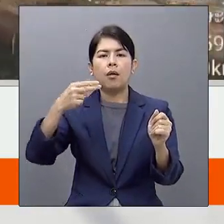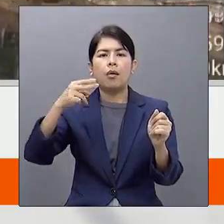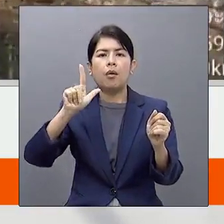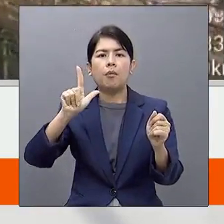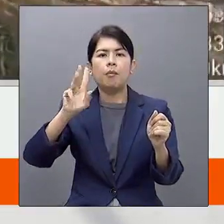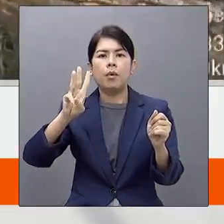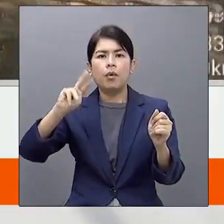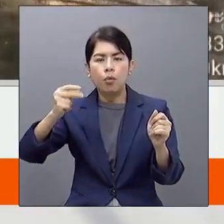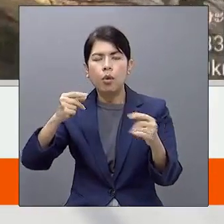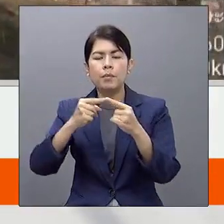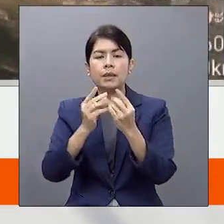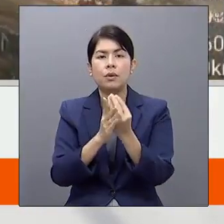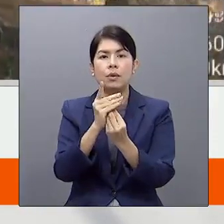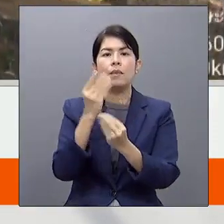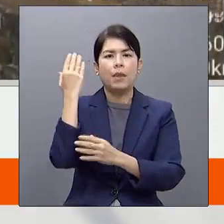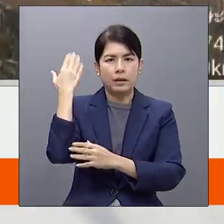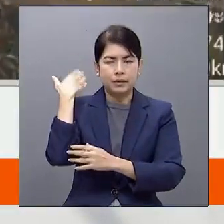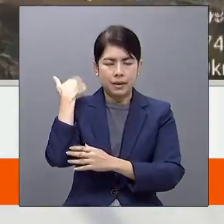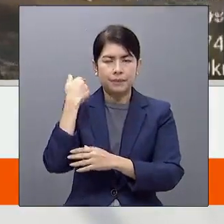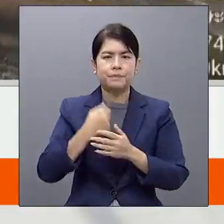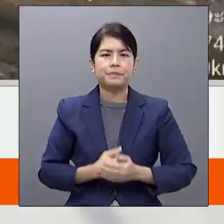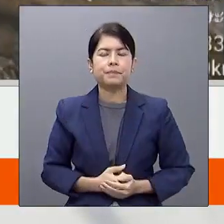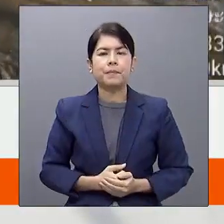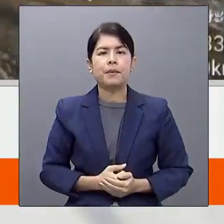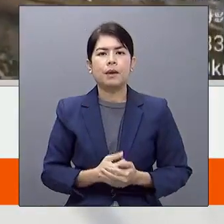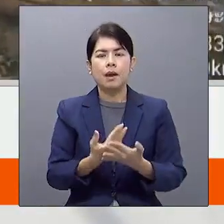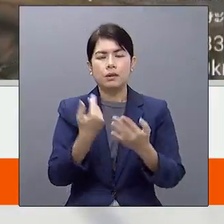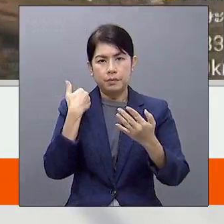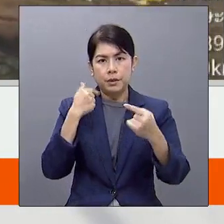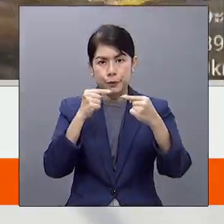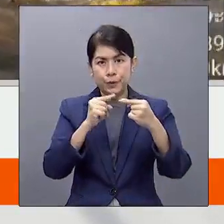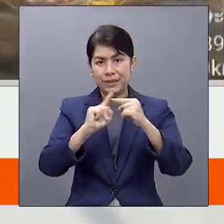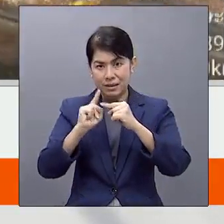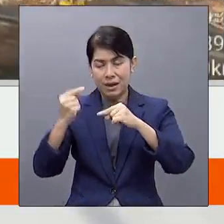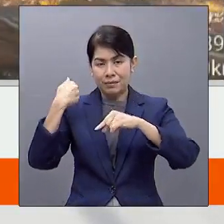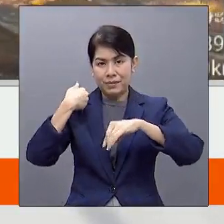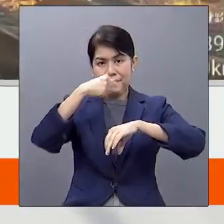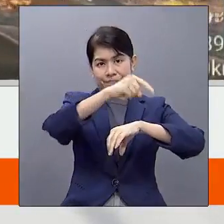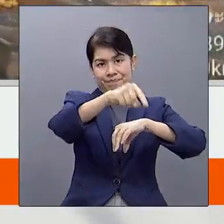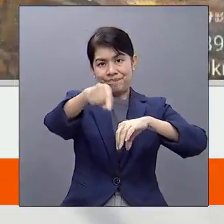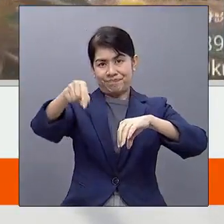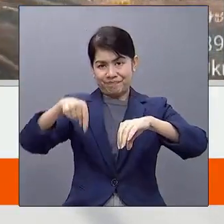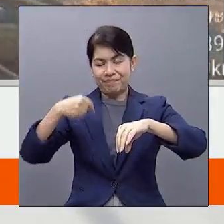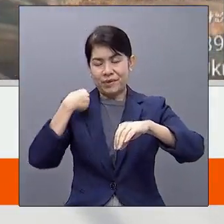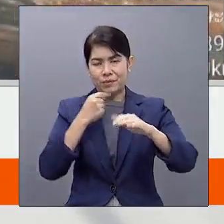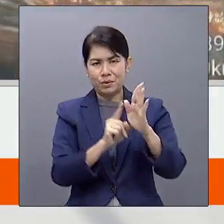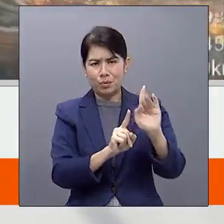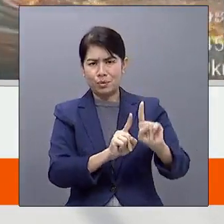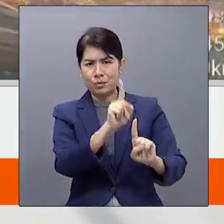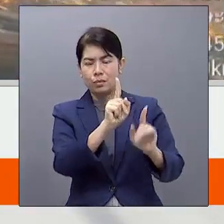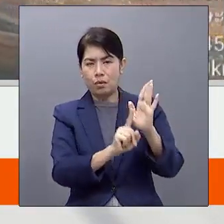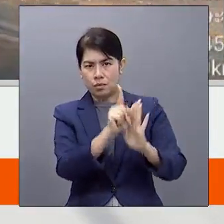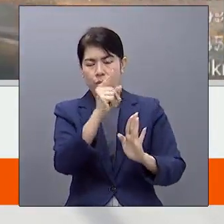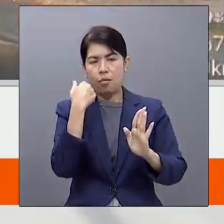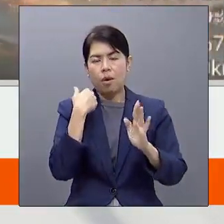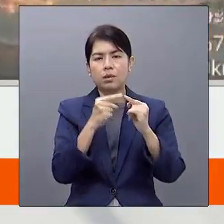ครับก่อนฝนตก ครับ แล้วก็มีอีกหลายพื้นที่นะครับที่มันก็สูงกว่า100โดยเฉลี่ยไปแย่ครับจำ